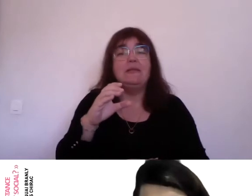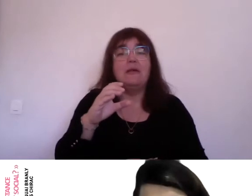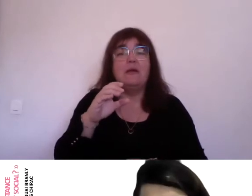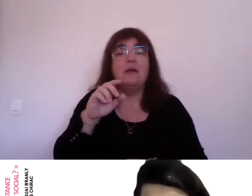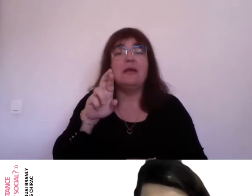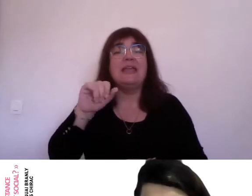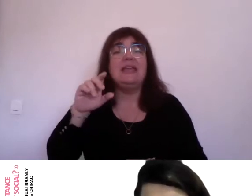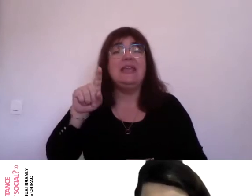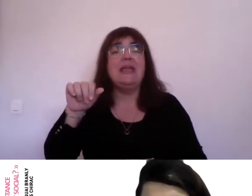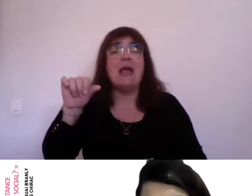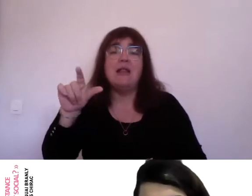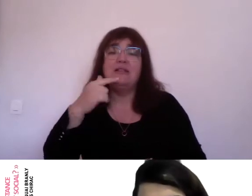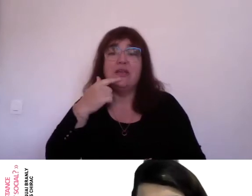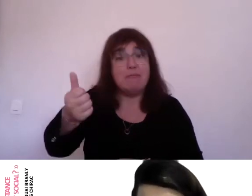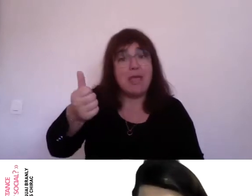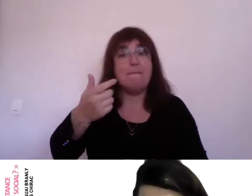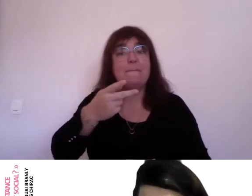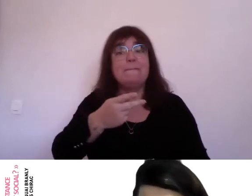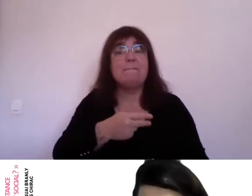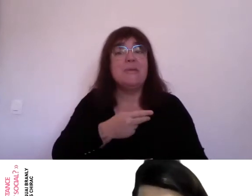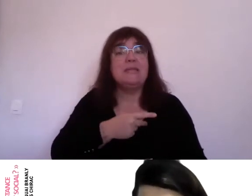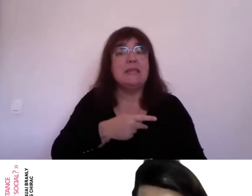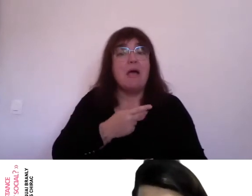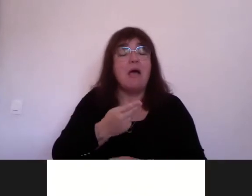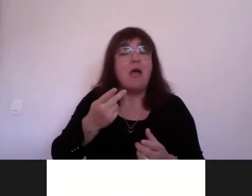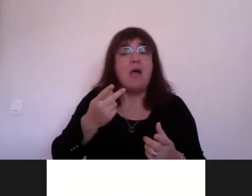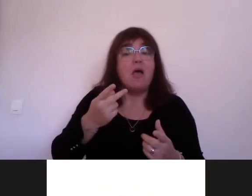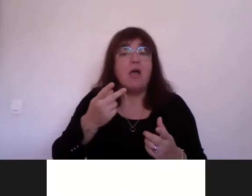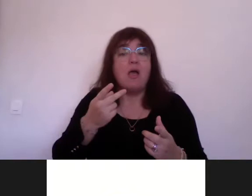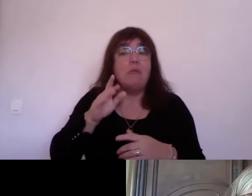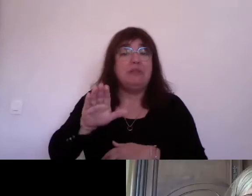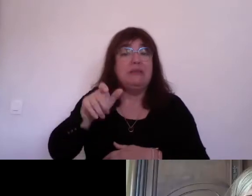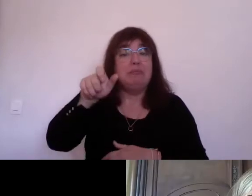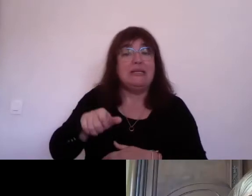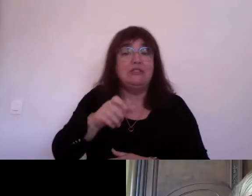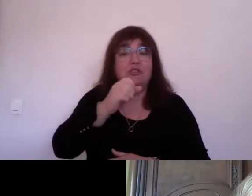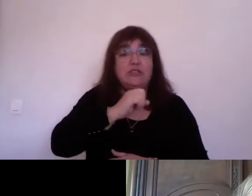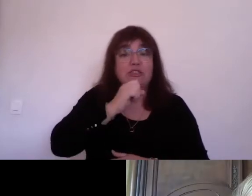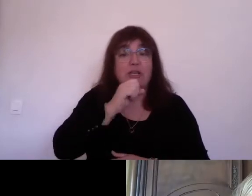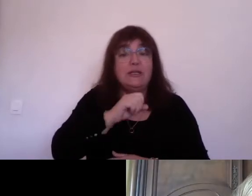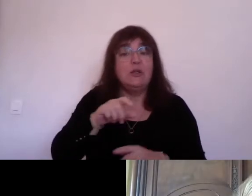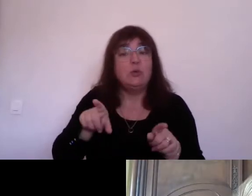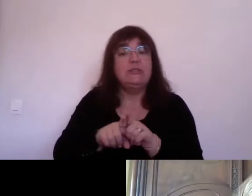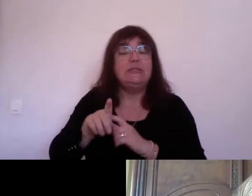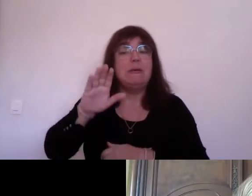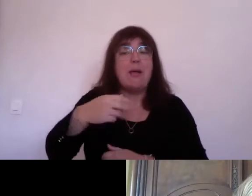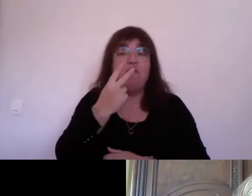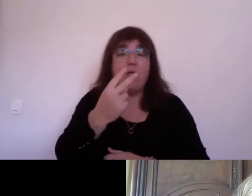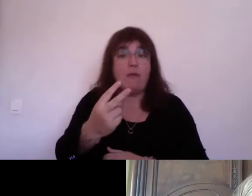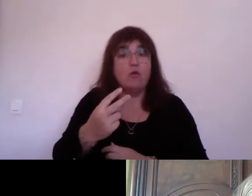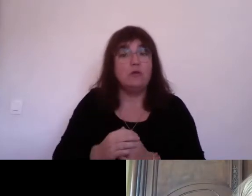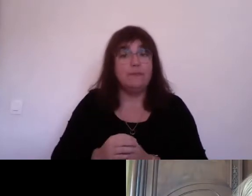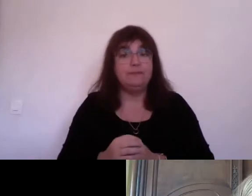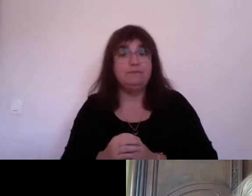auprès d'un proche atteint de maladies neuro-évolutives et malvoyantes, précisément. Est-ce que vous pouvez nous raconter, Clotilde,